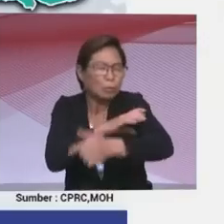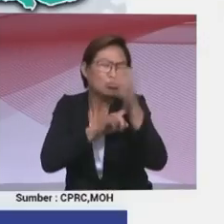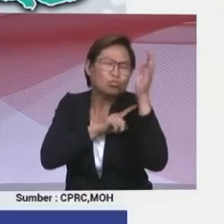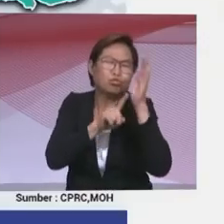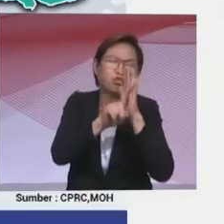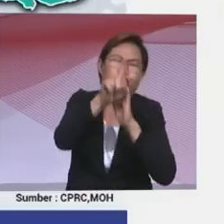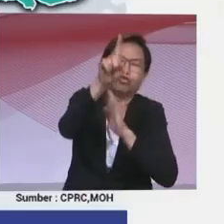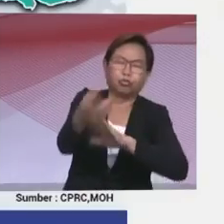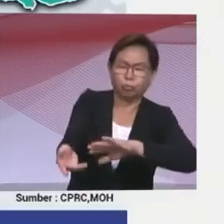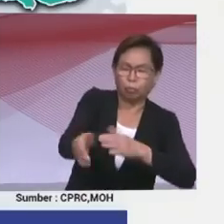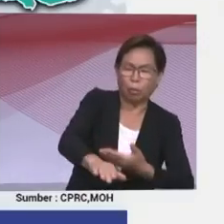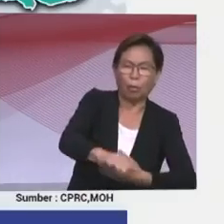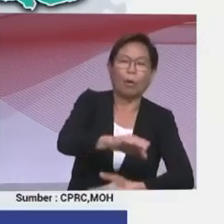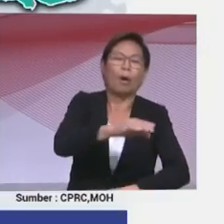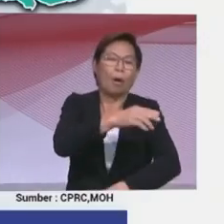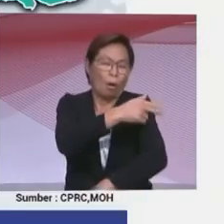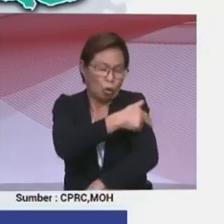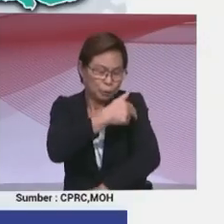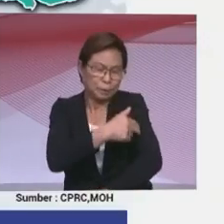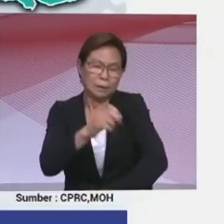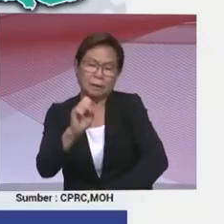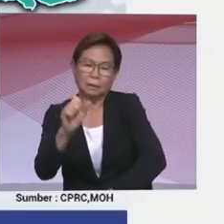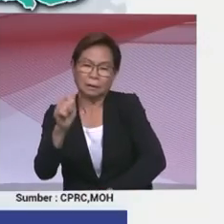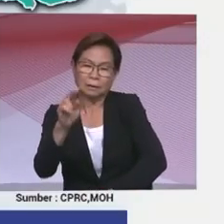Dia meninggal di Hospital Duchess of Kent, Sandakan.